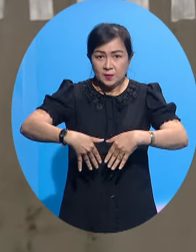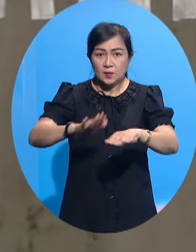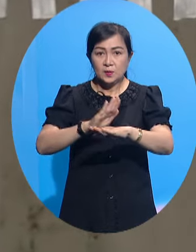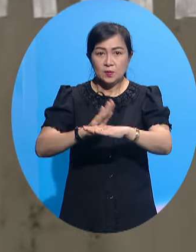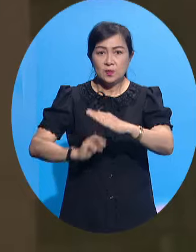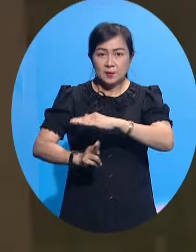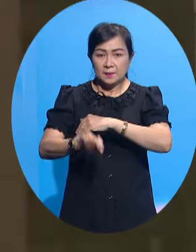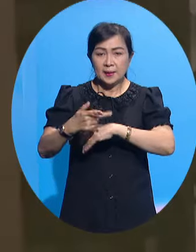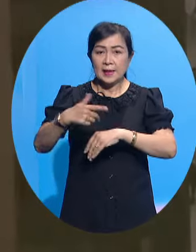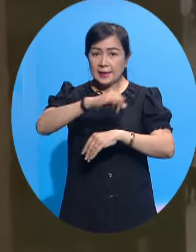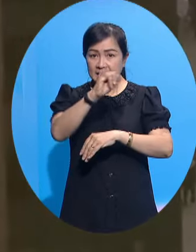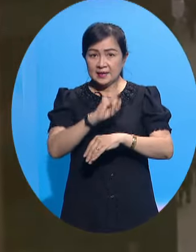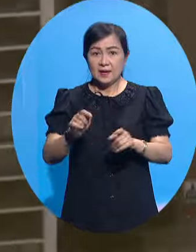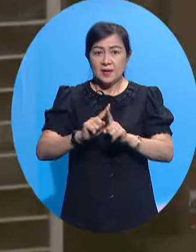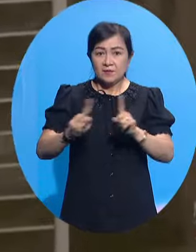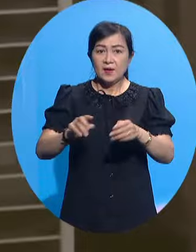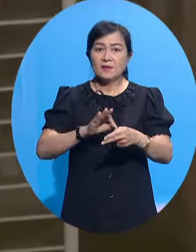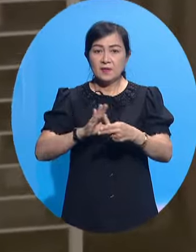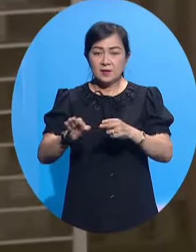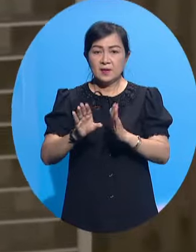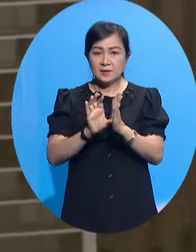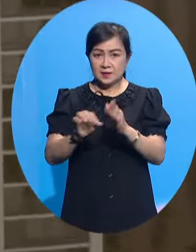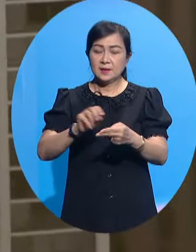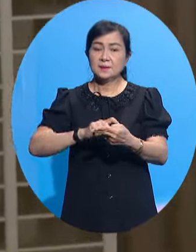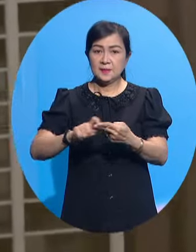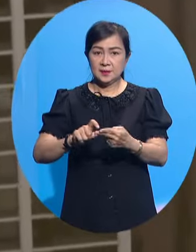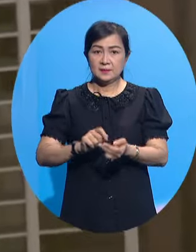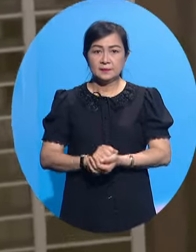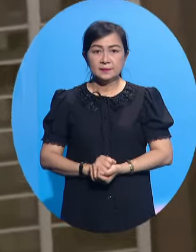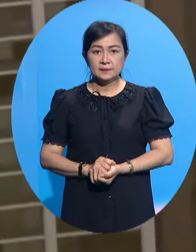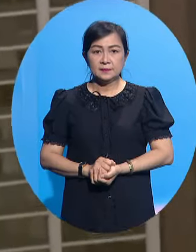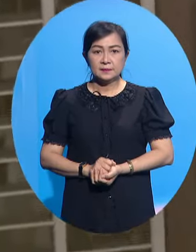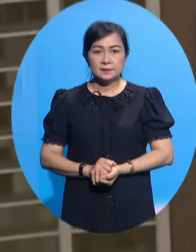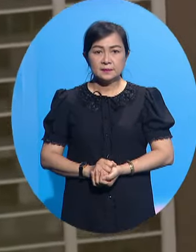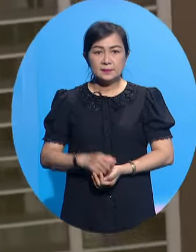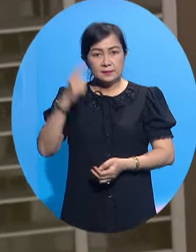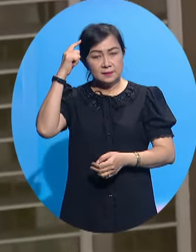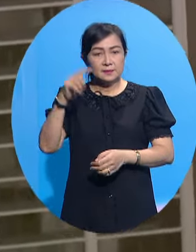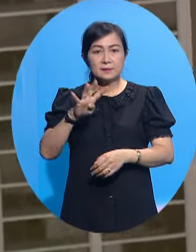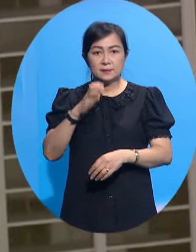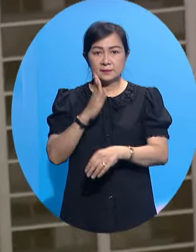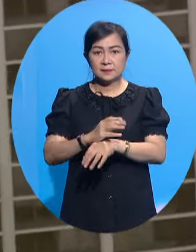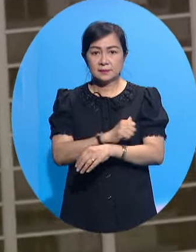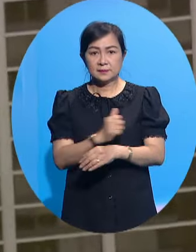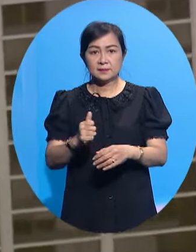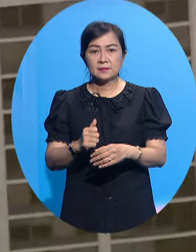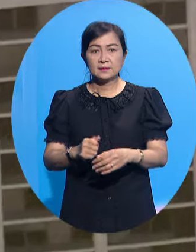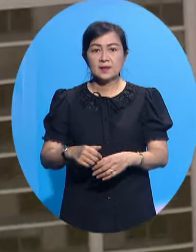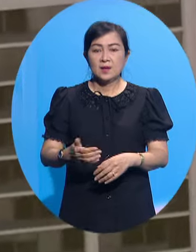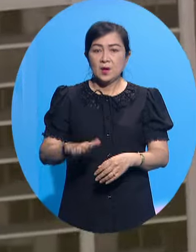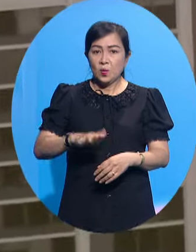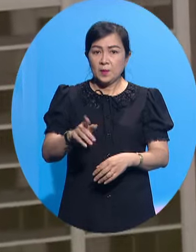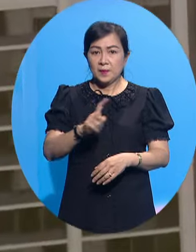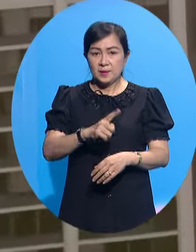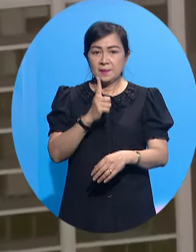biểu tình kêu gọi ngừng bắn ở Gaza và phản đối các vấn đề trong chính sách Mỹ. Dự kiến sẽ có khoảng 40.000 người, thậm chí lên